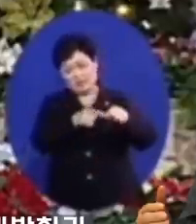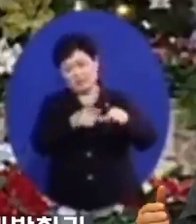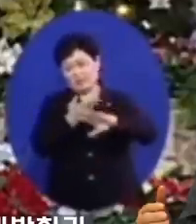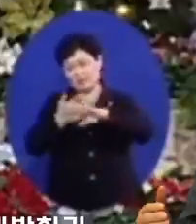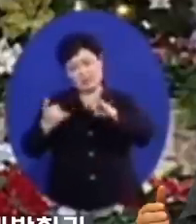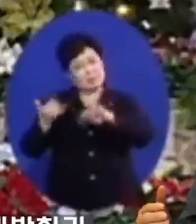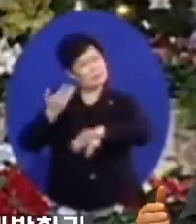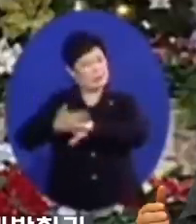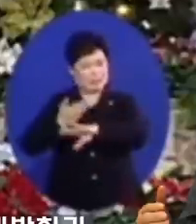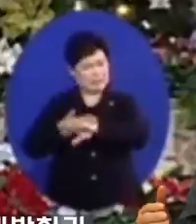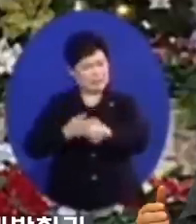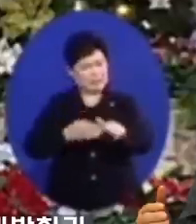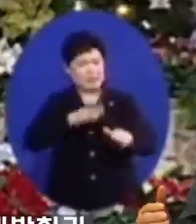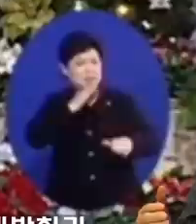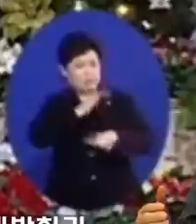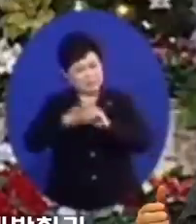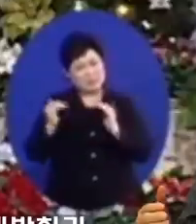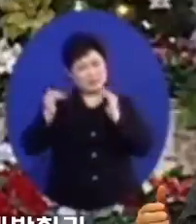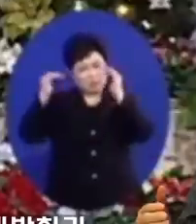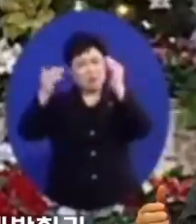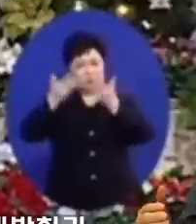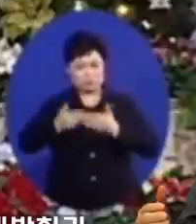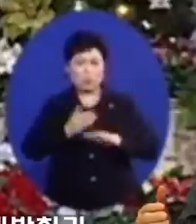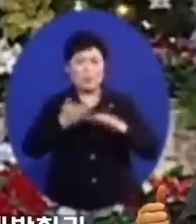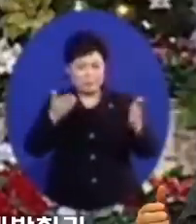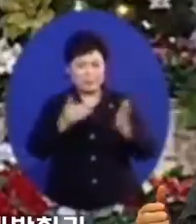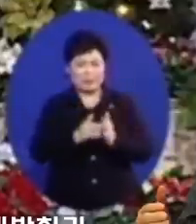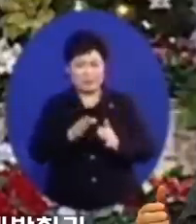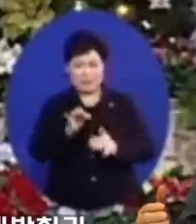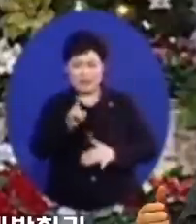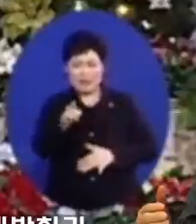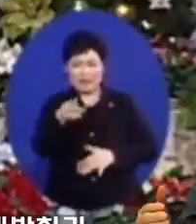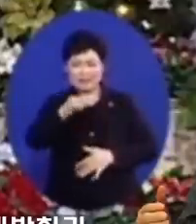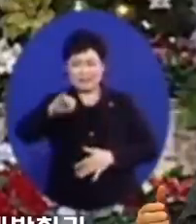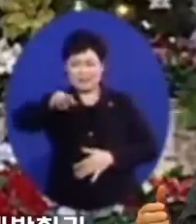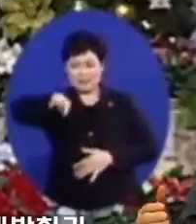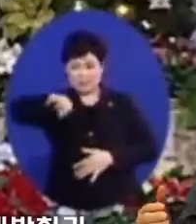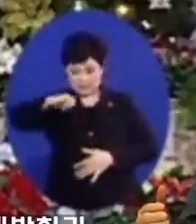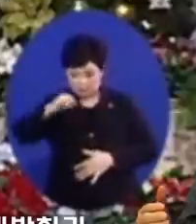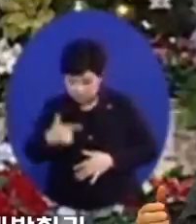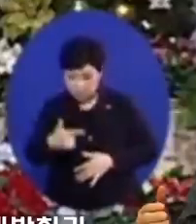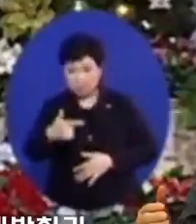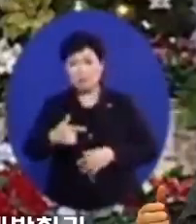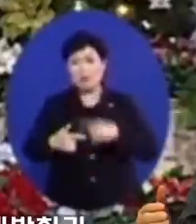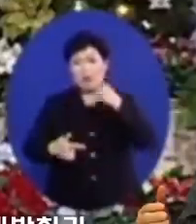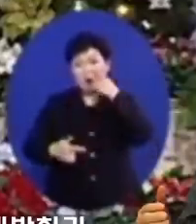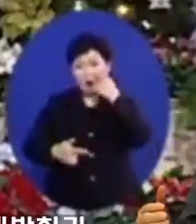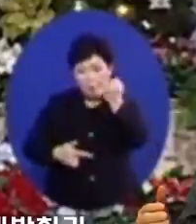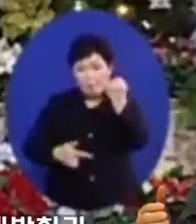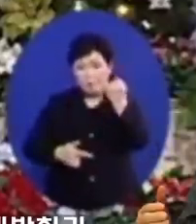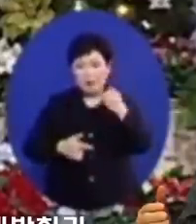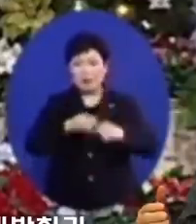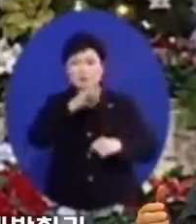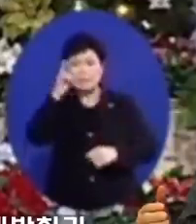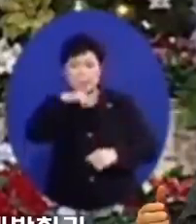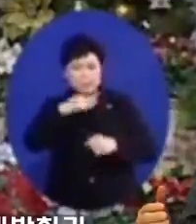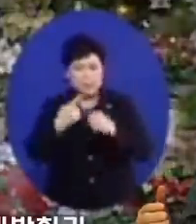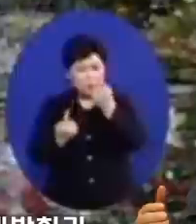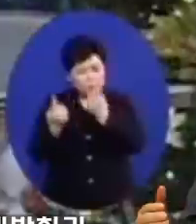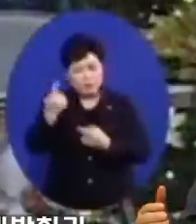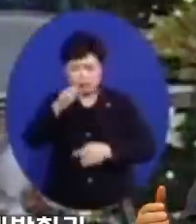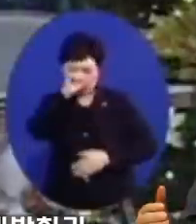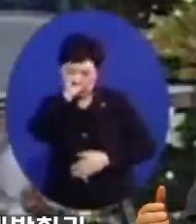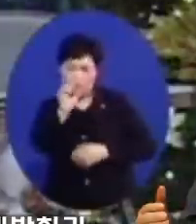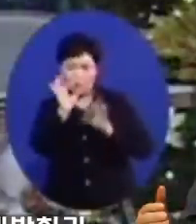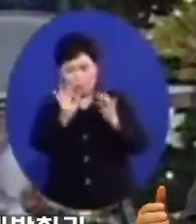잘 안다. 정말 잘 커줘서 고맙구나. 에디슨은 그 어머니가 단점보다도 장점을 보고